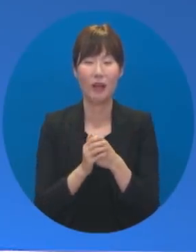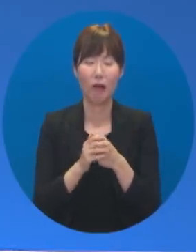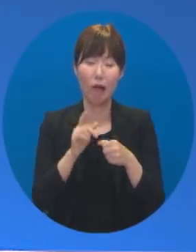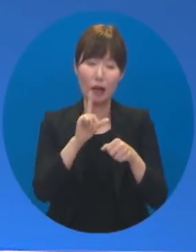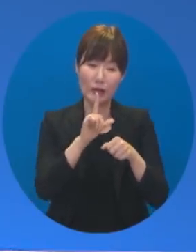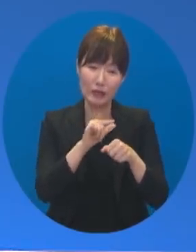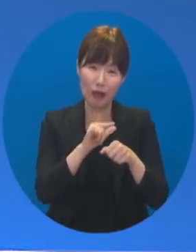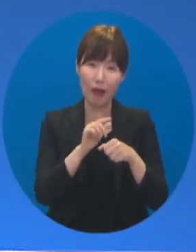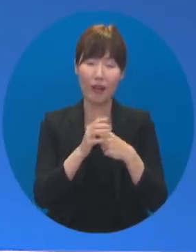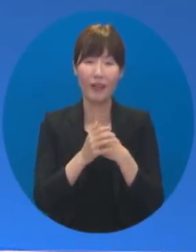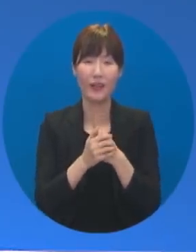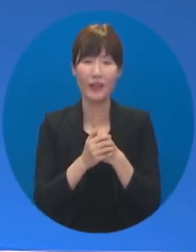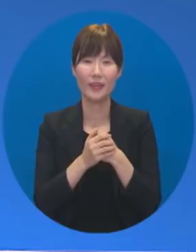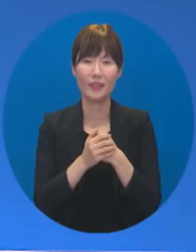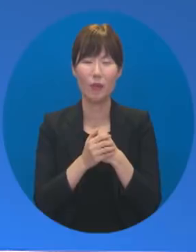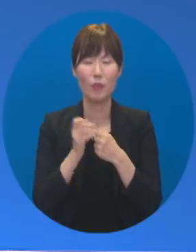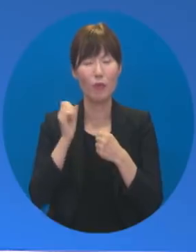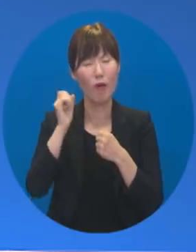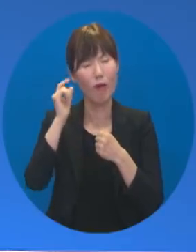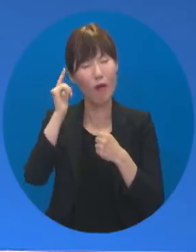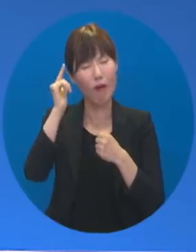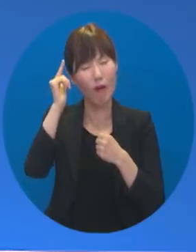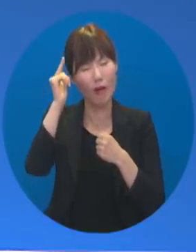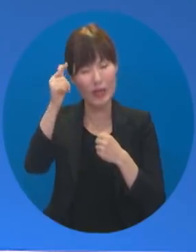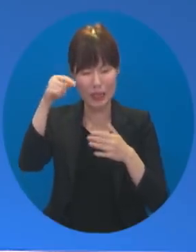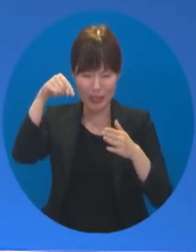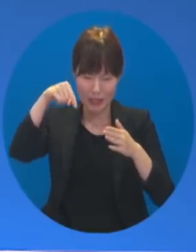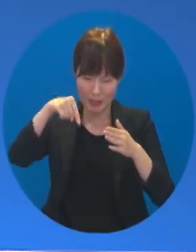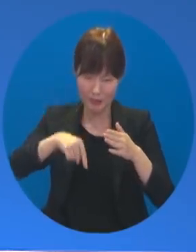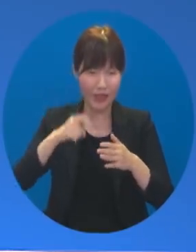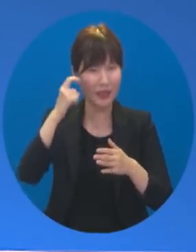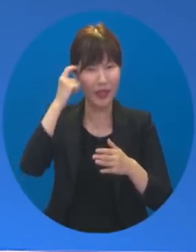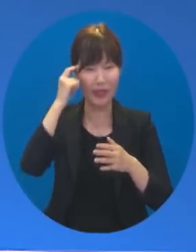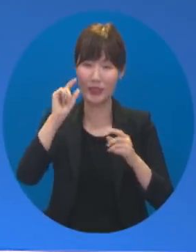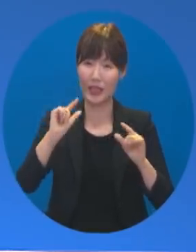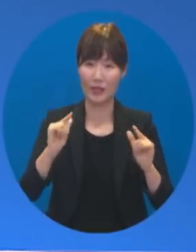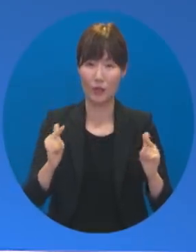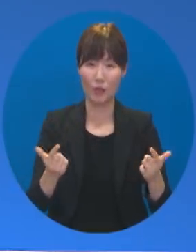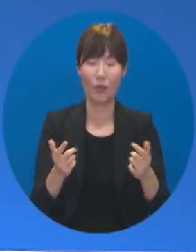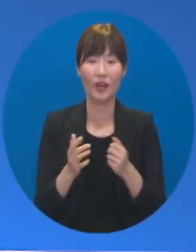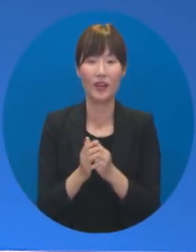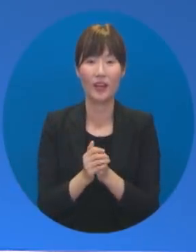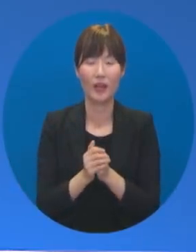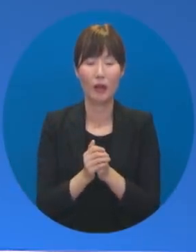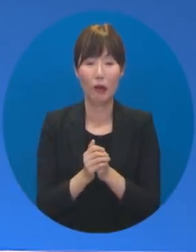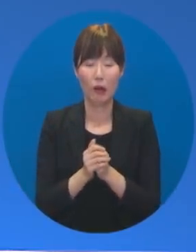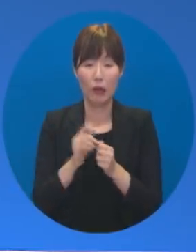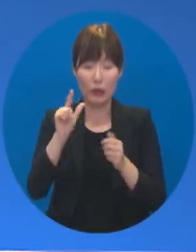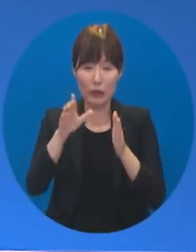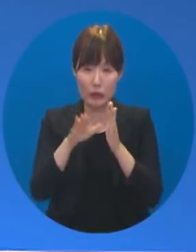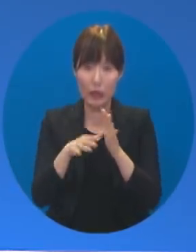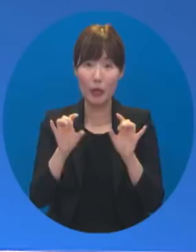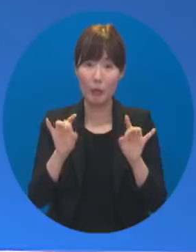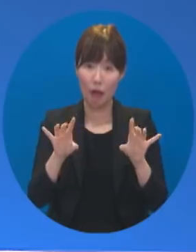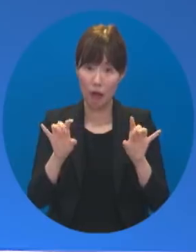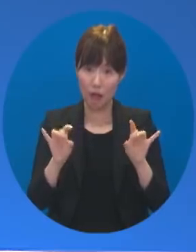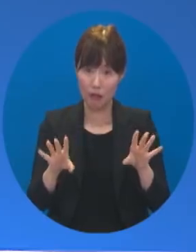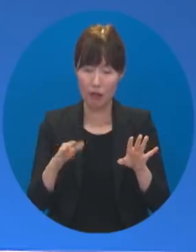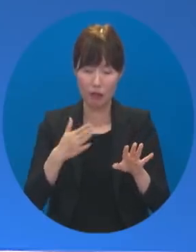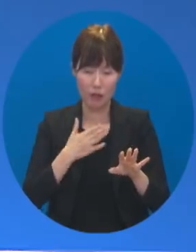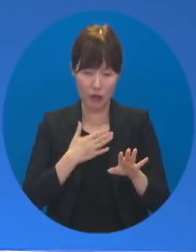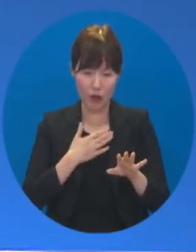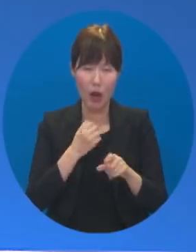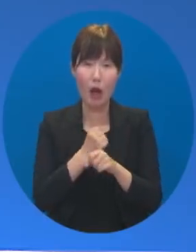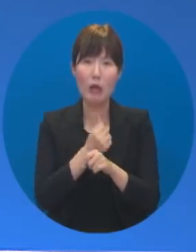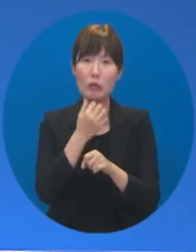시간시간에서 너무 멀리 생각하는 것 뭐 여러 가지 걸 생각하는 것이 아니라 그 순간순간에서 내가 할 수 있는